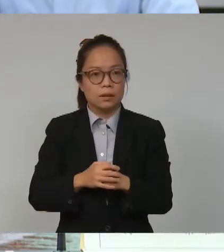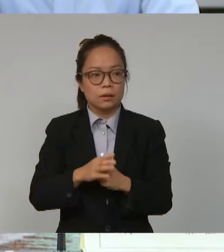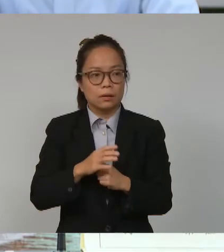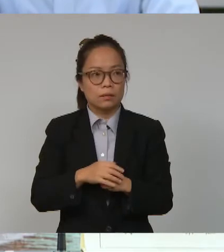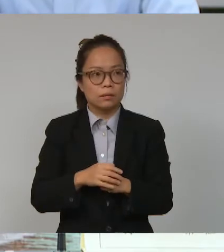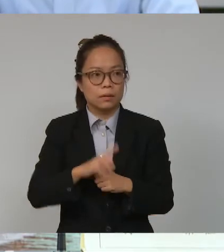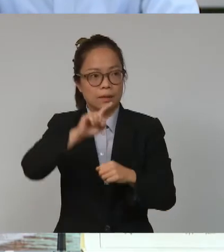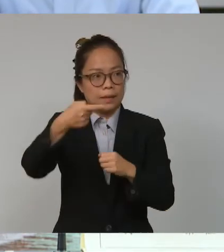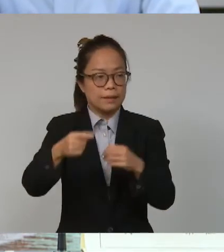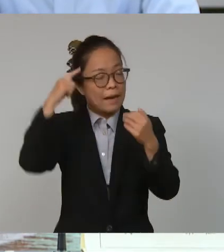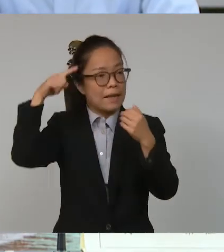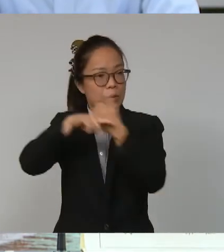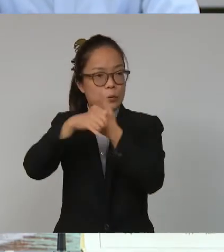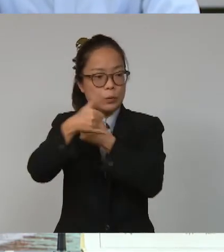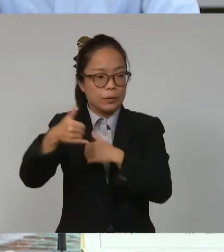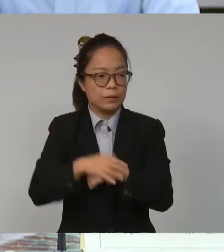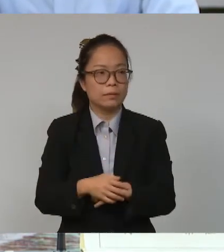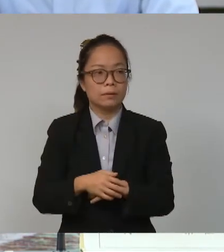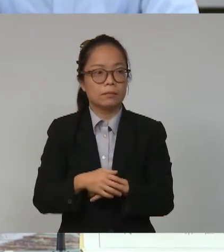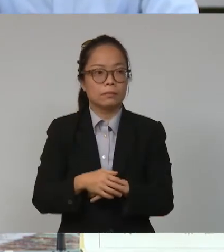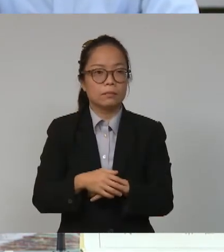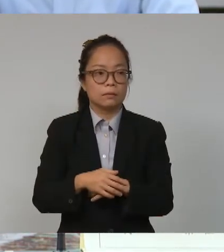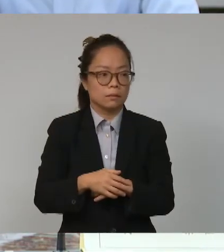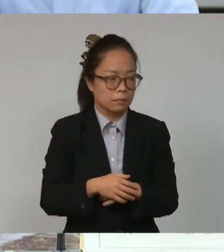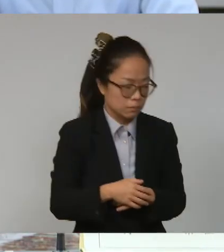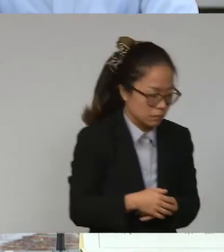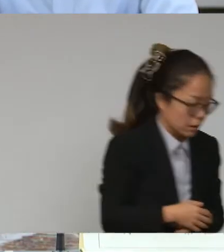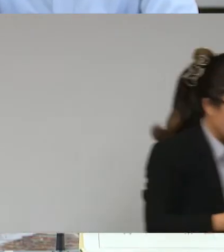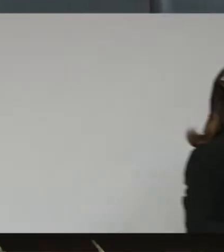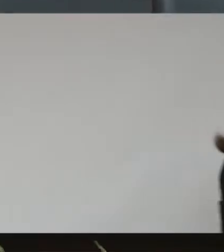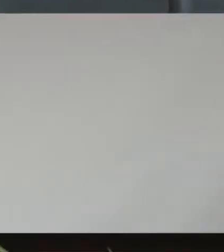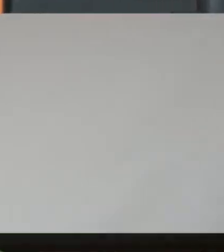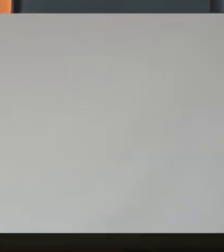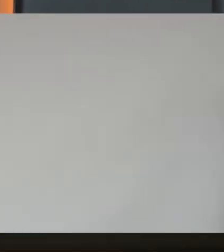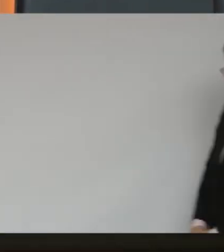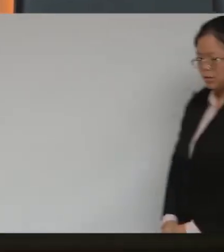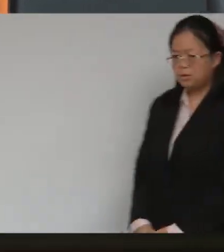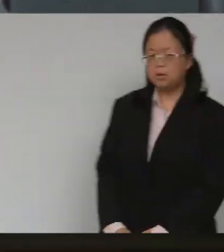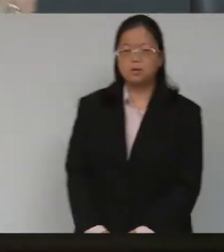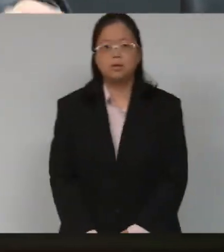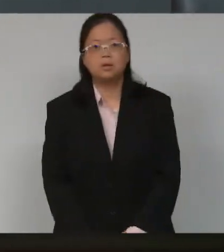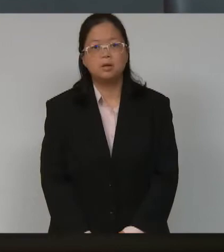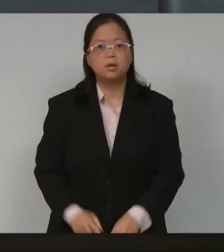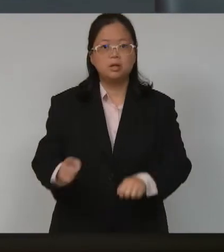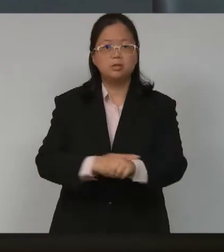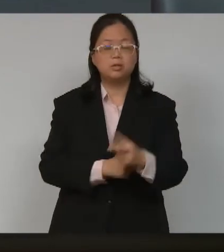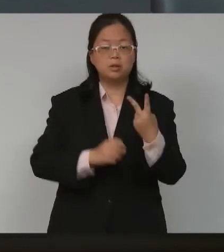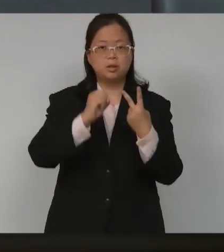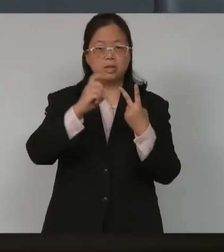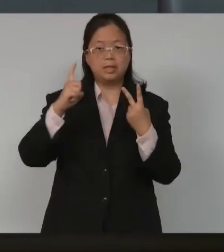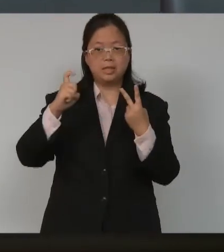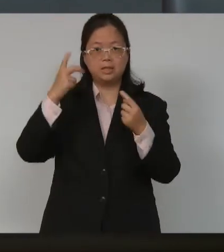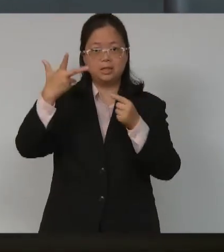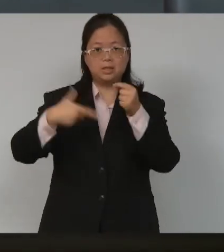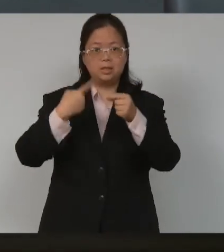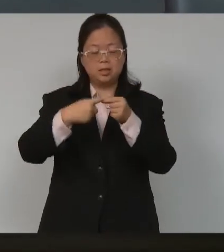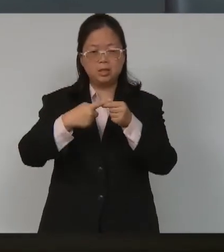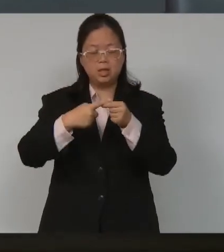苏研究员要补充吗？ 是，我们公民投票法从2017年修正后那个版本